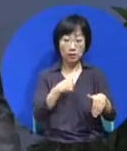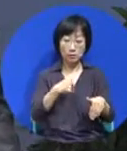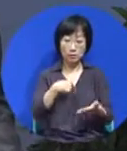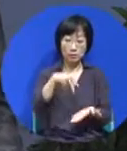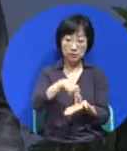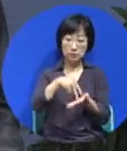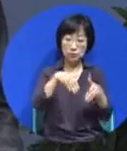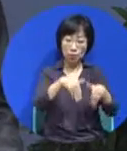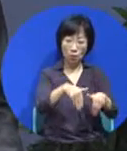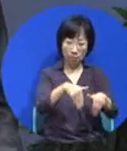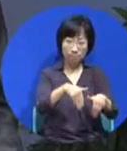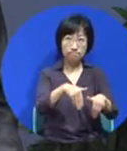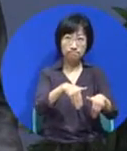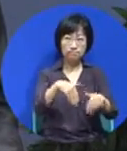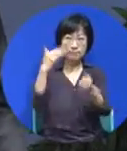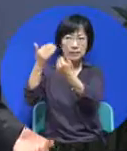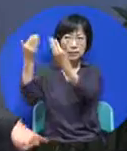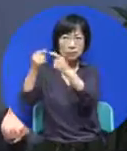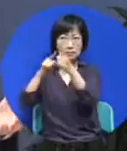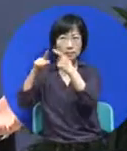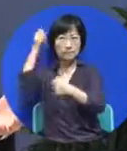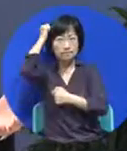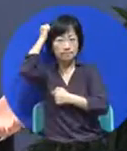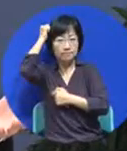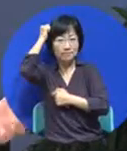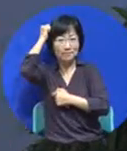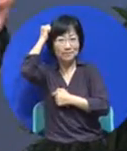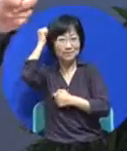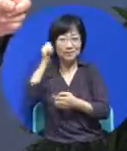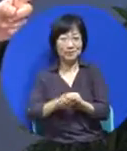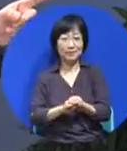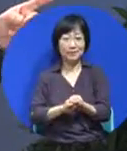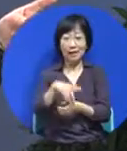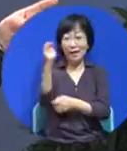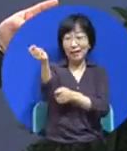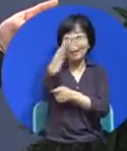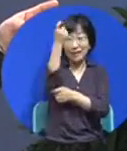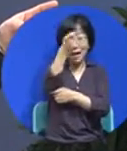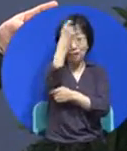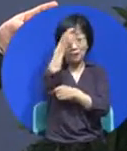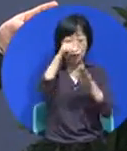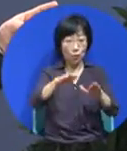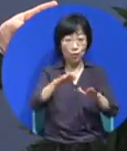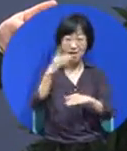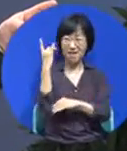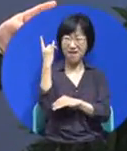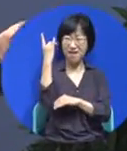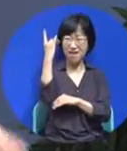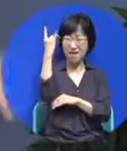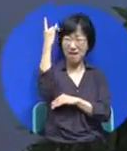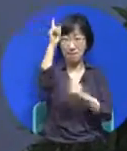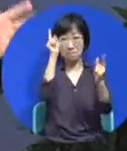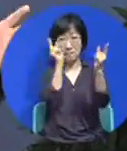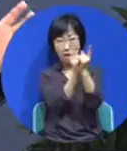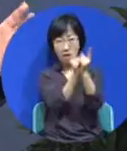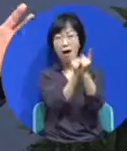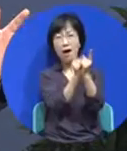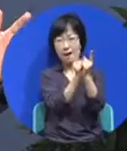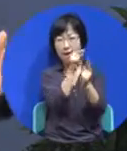go into slavery, that's his field. 다윗이 골리앗을 만났습니다. 그게 현장이요. David met Goliath, that's the field. 그게